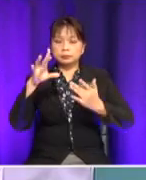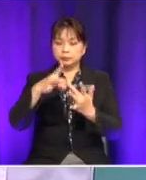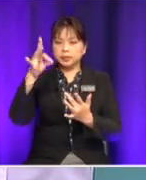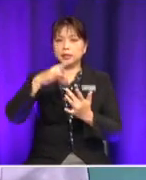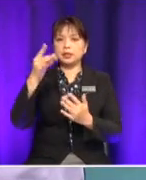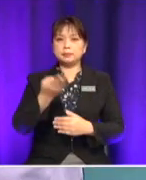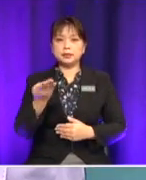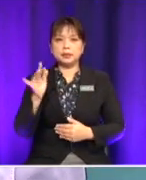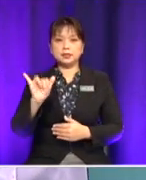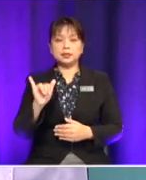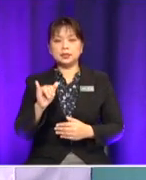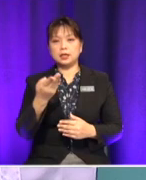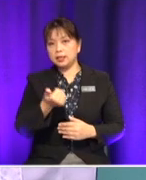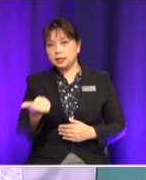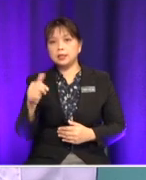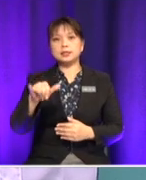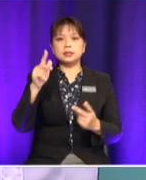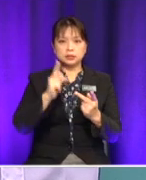untuk mengelakkan